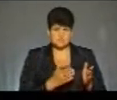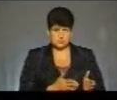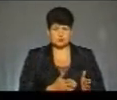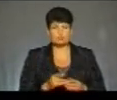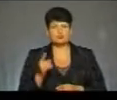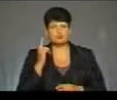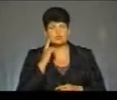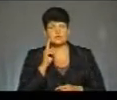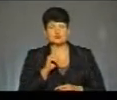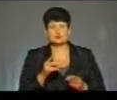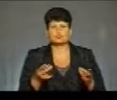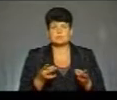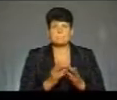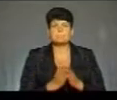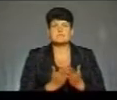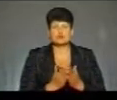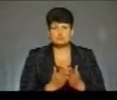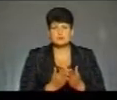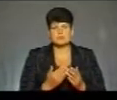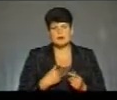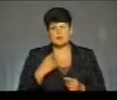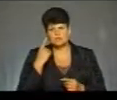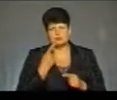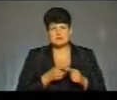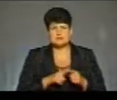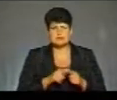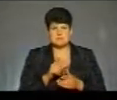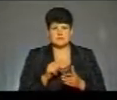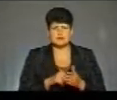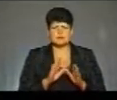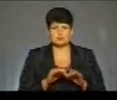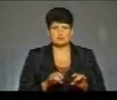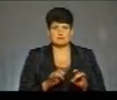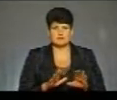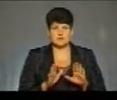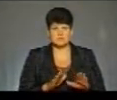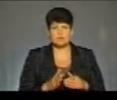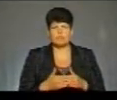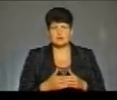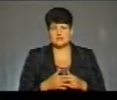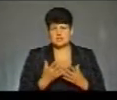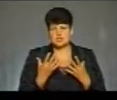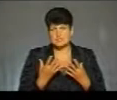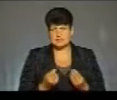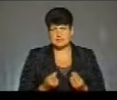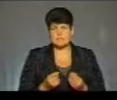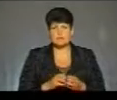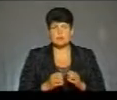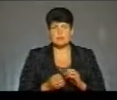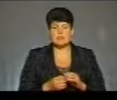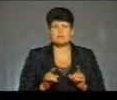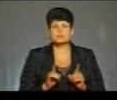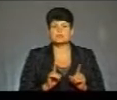щодо потреби підручників, я думаю, це питання буде вирішено і в найближчі дні, і проблем